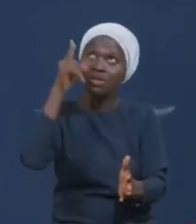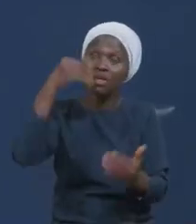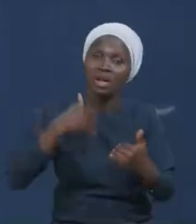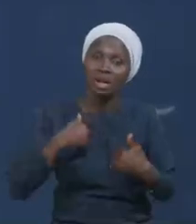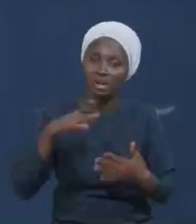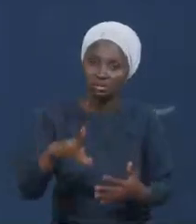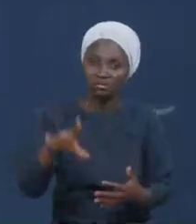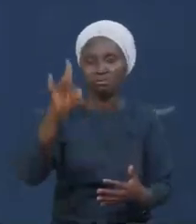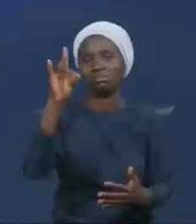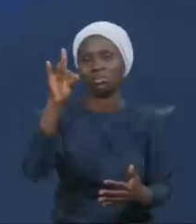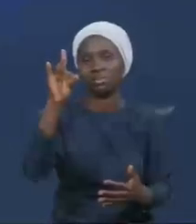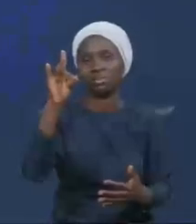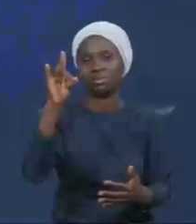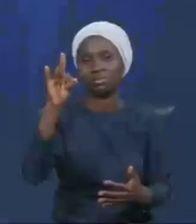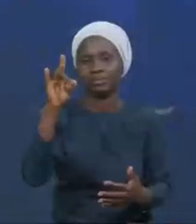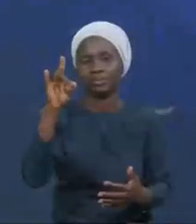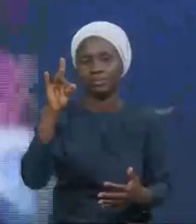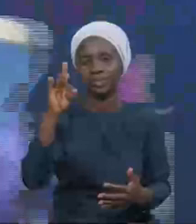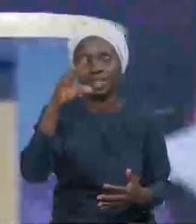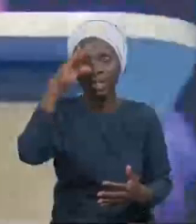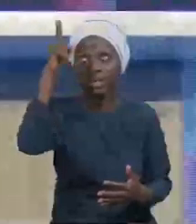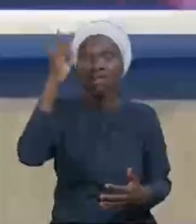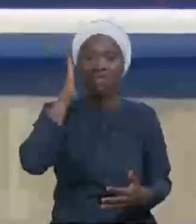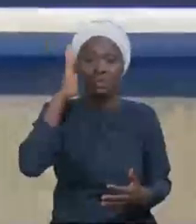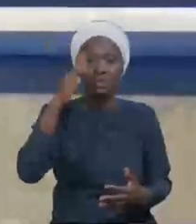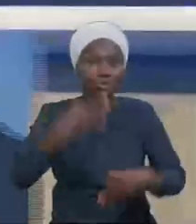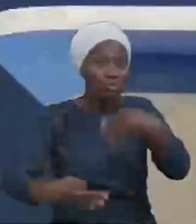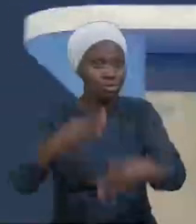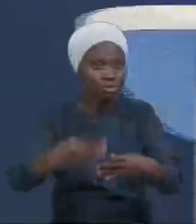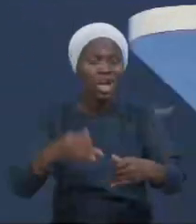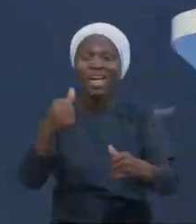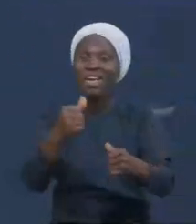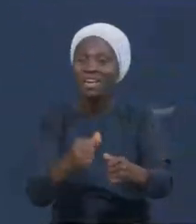Il jugera le monde, tous ceux qui sont dans le monde,